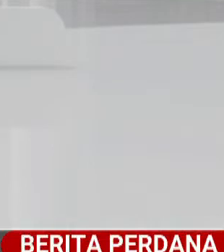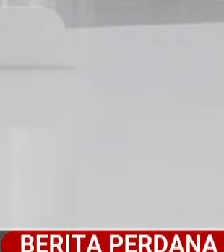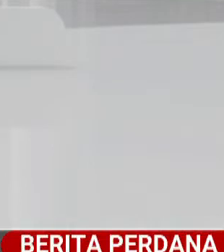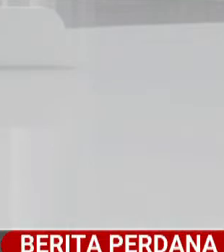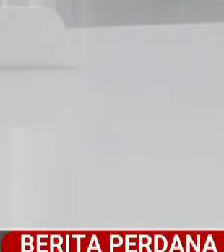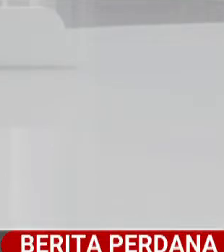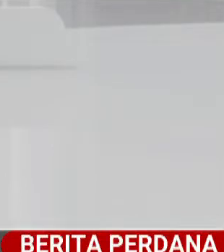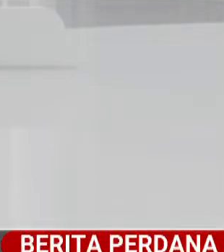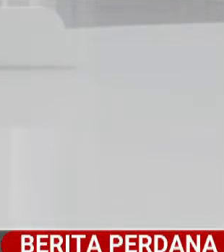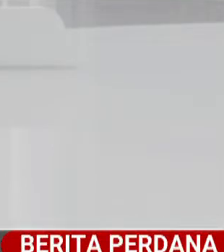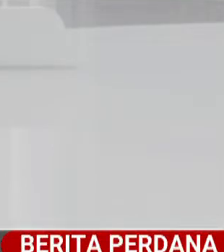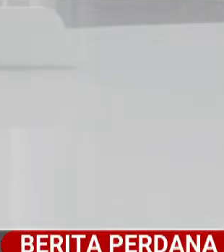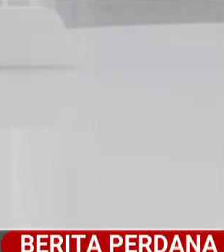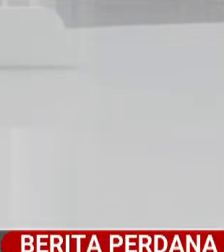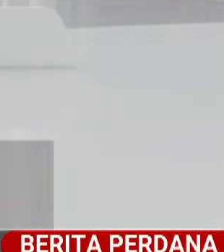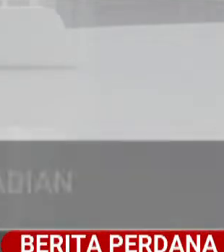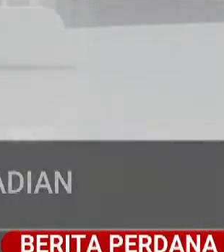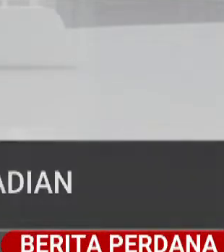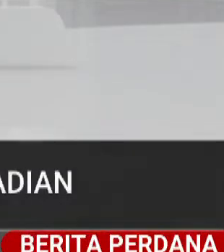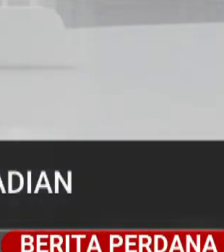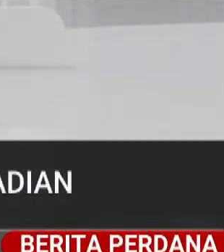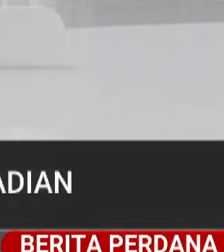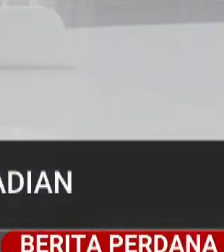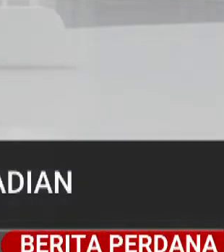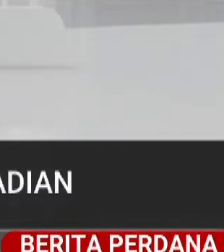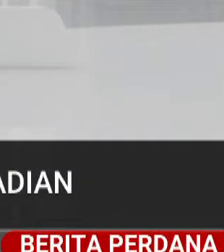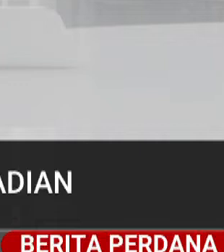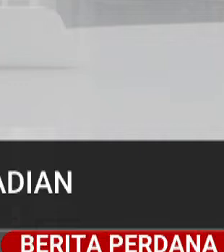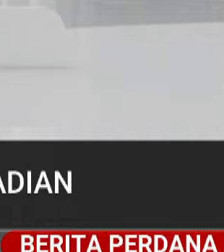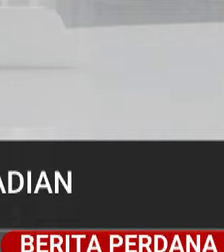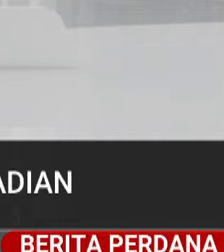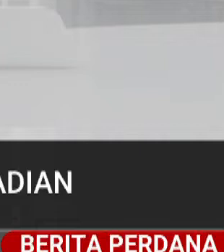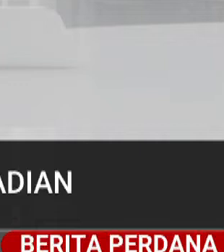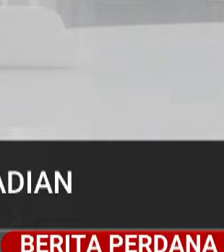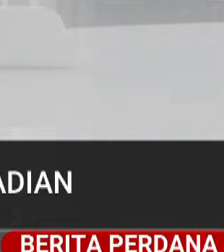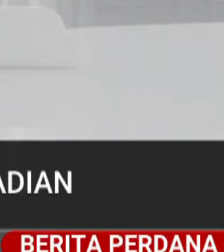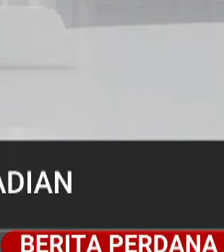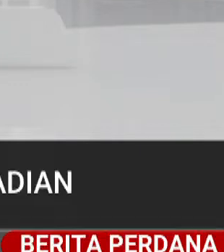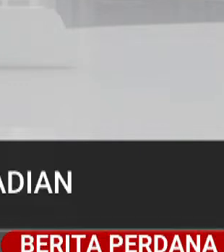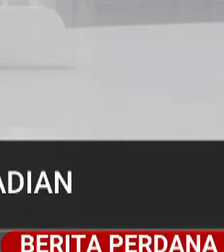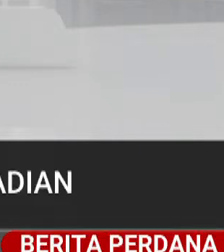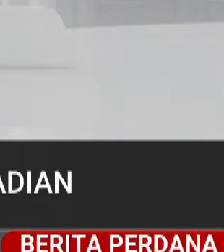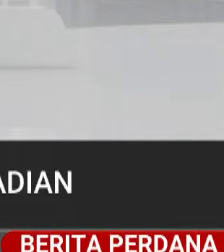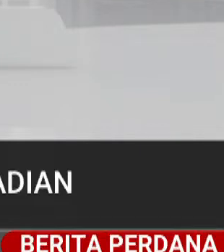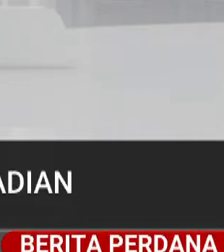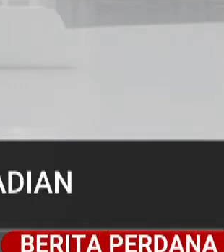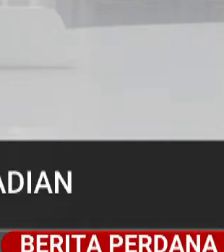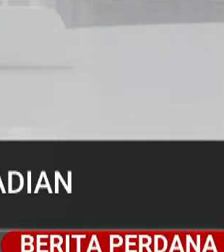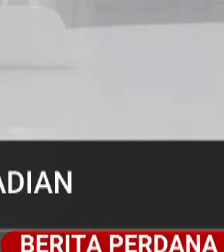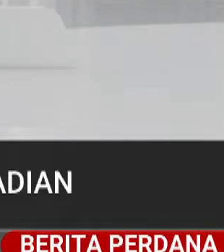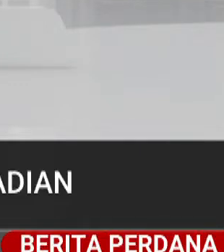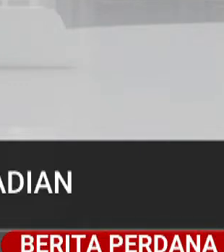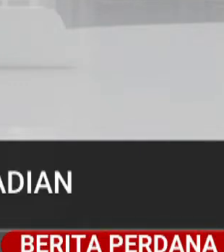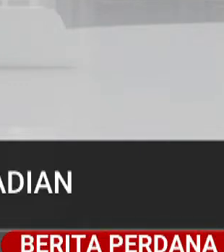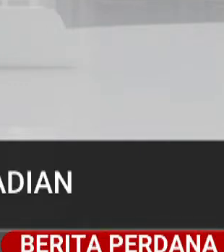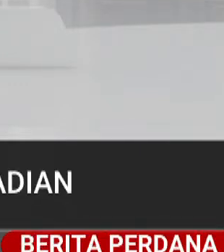Assalamualaikum, salam sejahtera. Saya Andy Reza Rohadian. Dan saya Atikah Mamanain. 60 lagi pesakit COVID-19 pulih dan